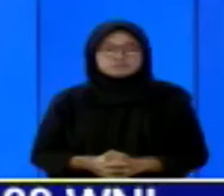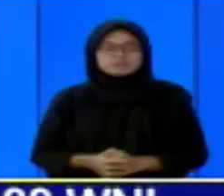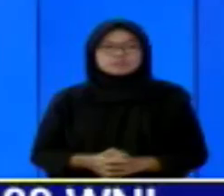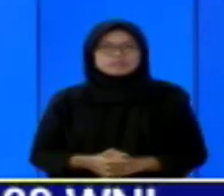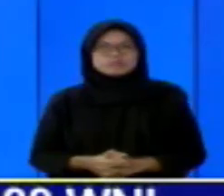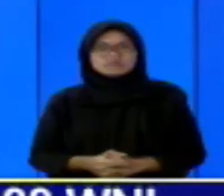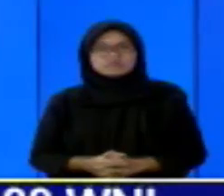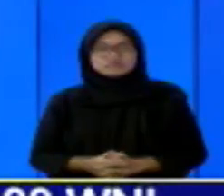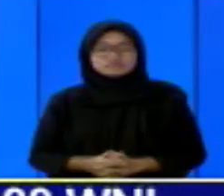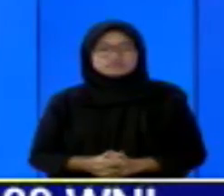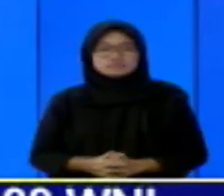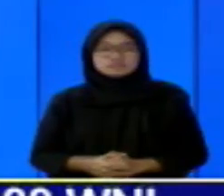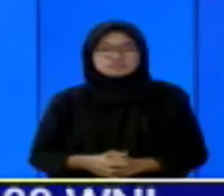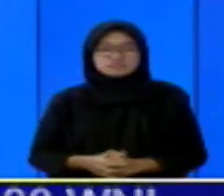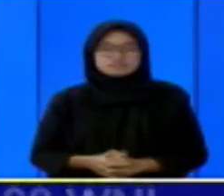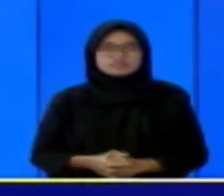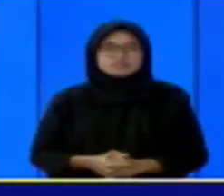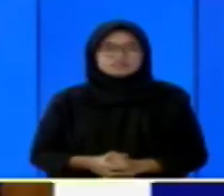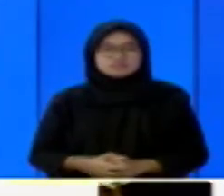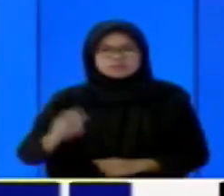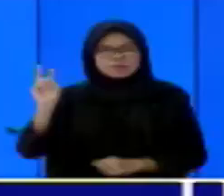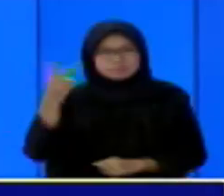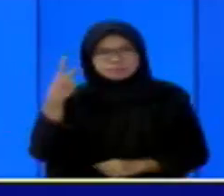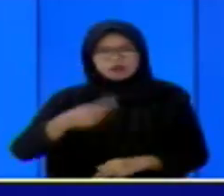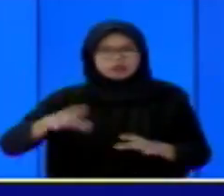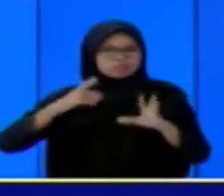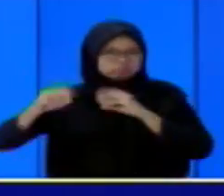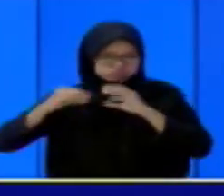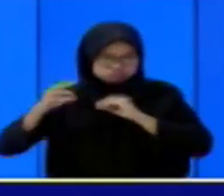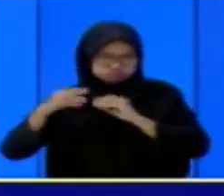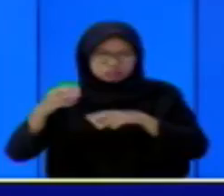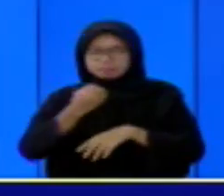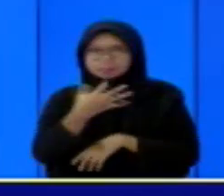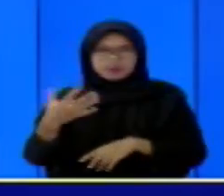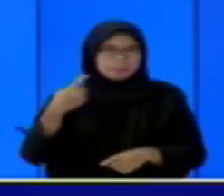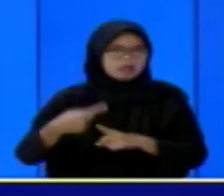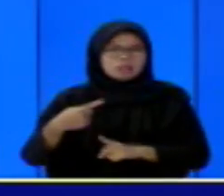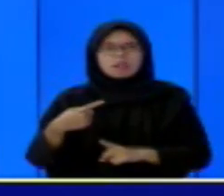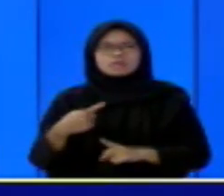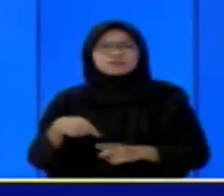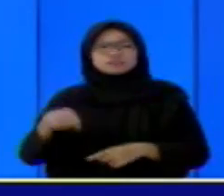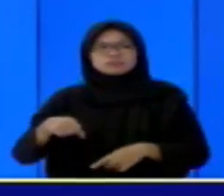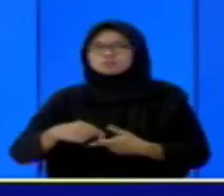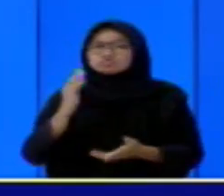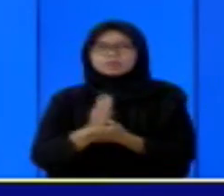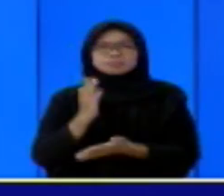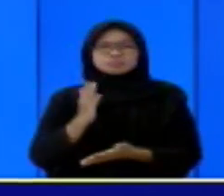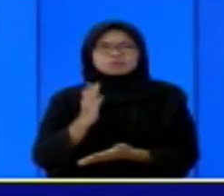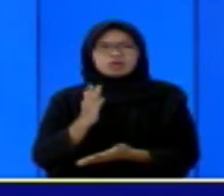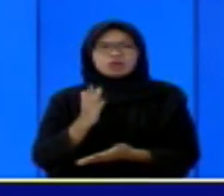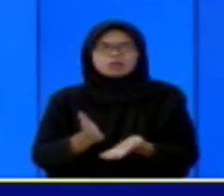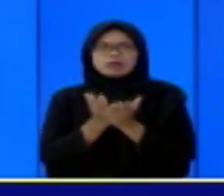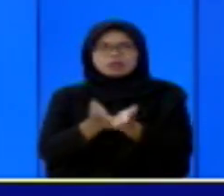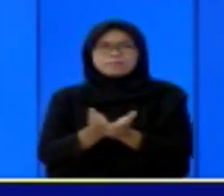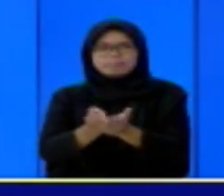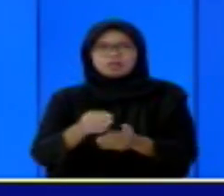kita rapatkan beberapa kali, kemudian diputuskan terlebih dahulu yang berada di World Dream. Jumlahnya lebih